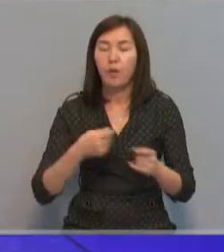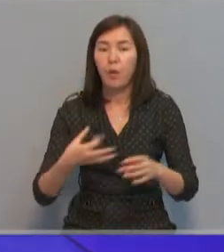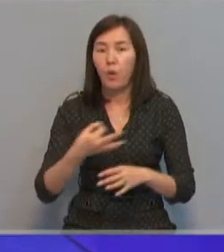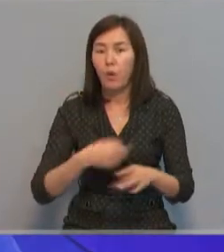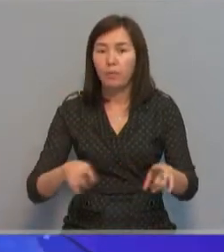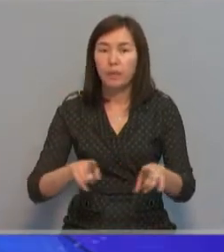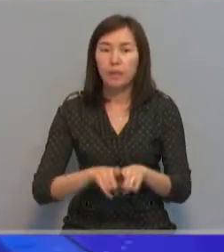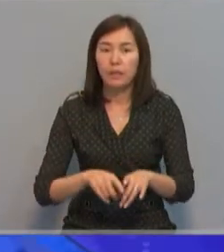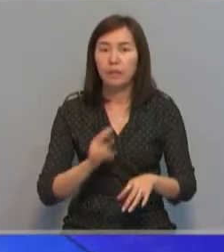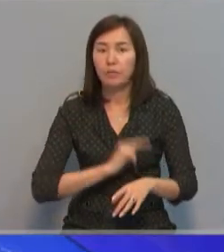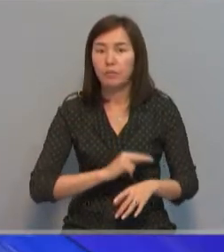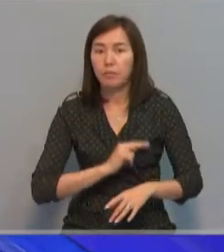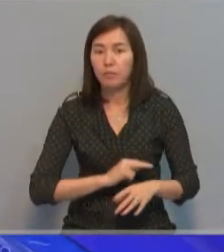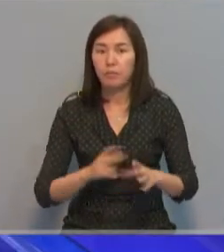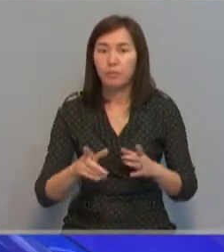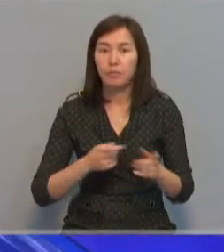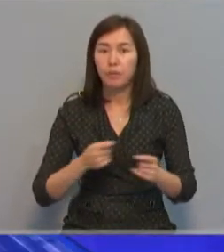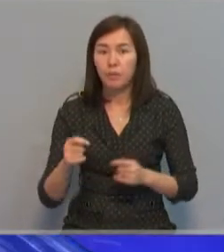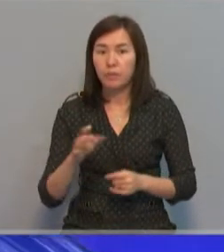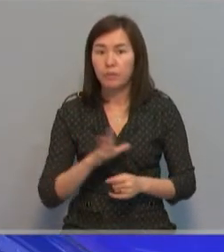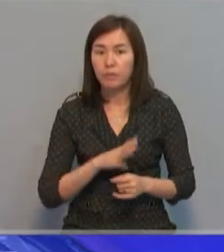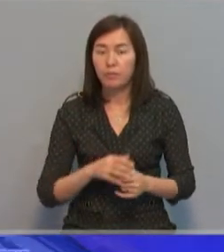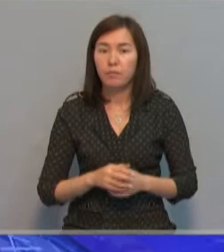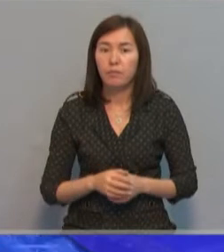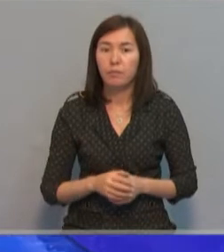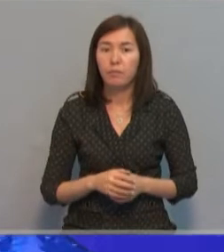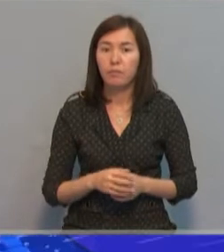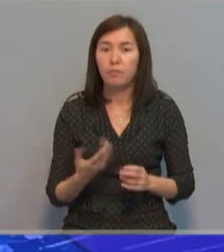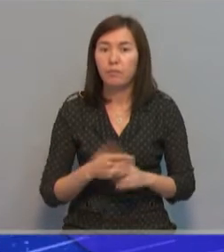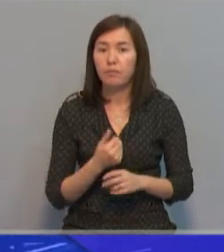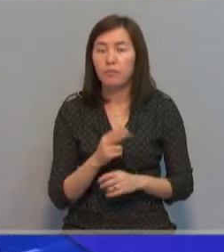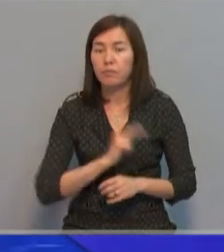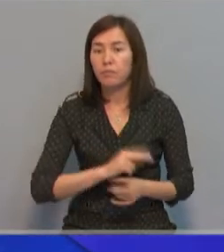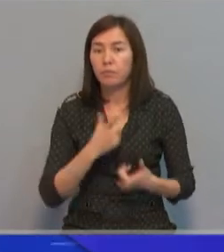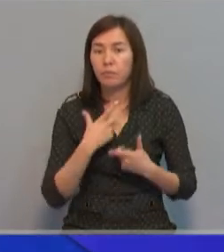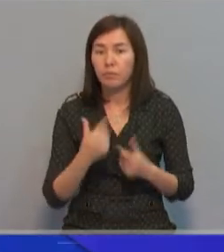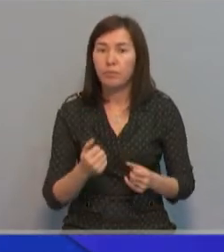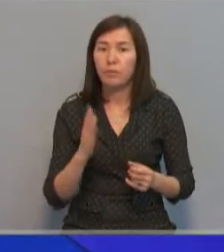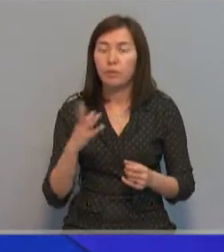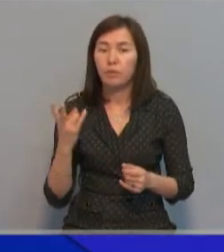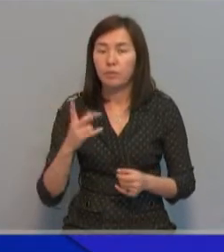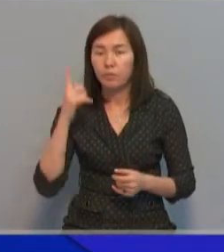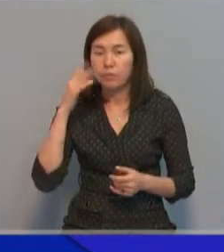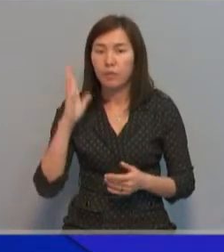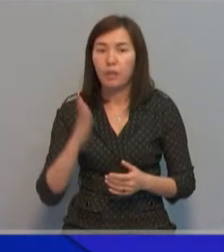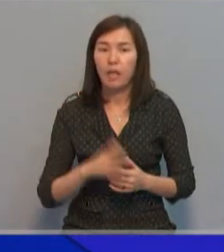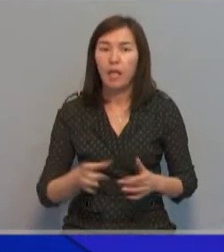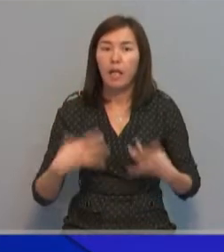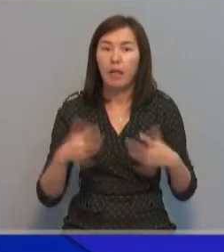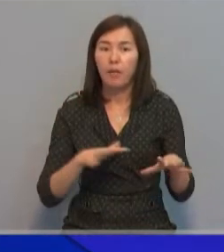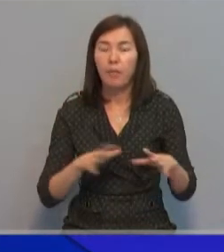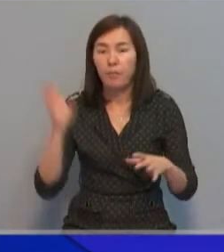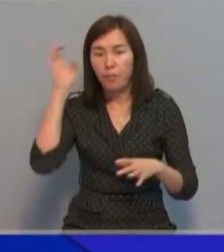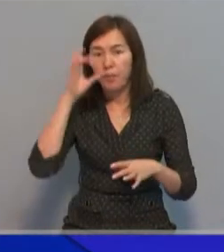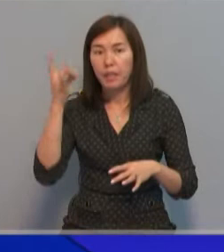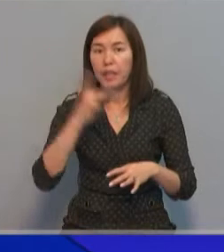көлемінде еңбек етіп басқарма басқарып. Ал енді сол еңбектің бәрі ескерілген болса керек деймін. Мерекелік шарада